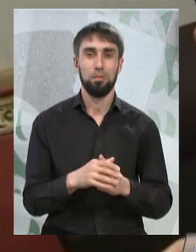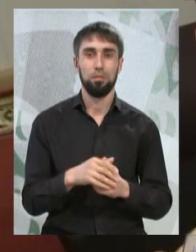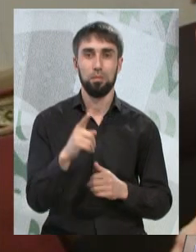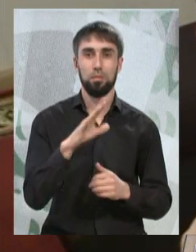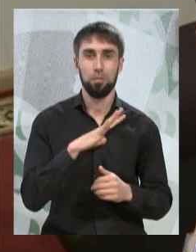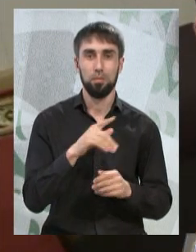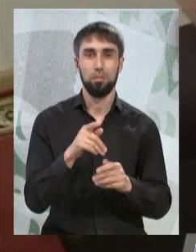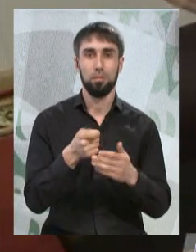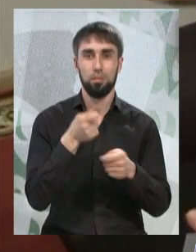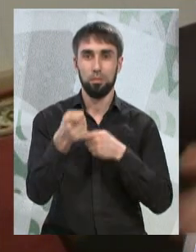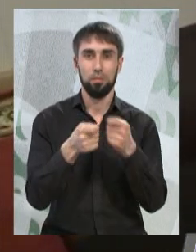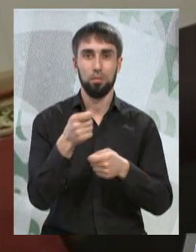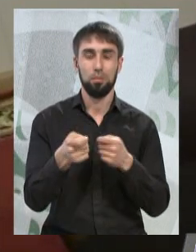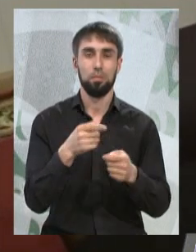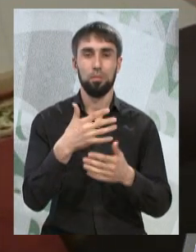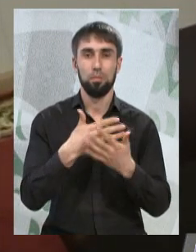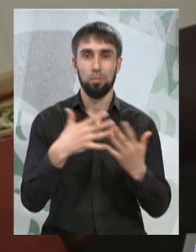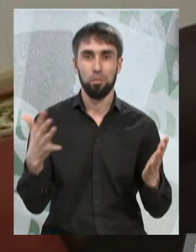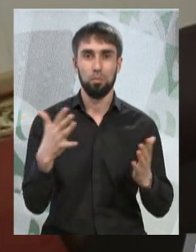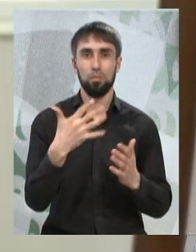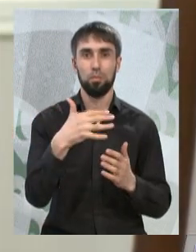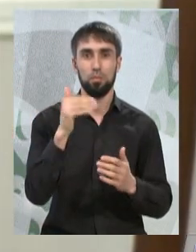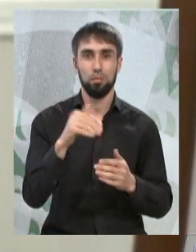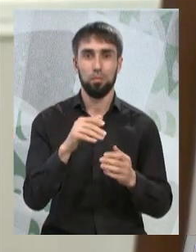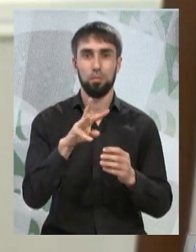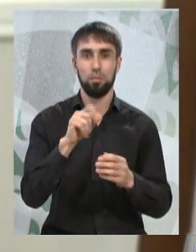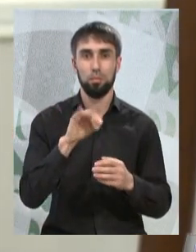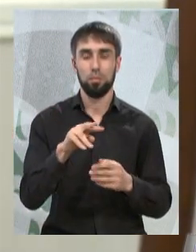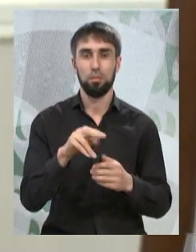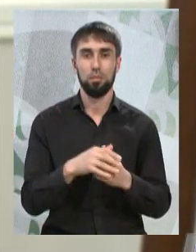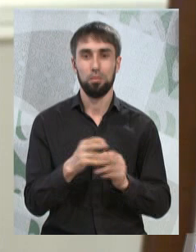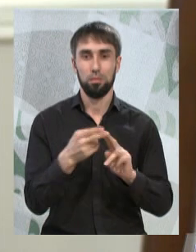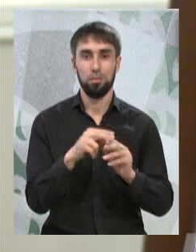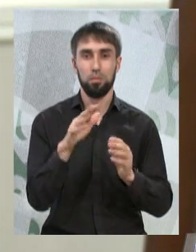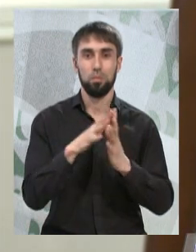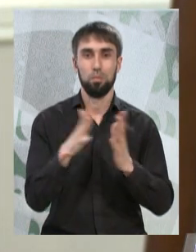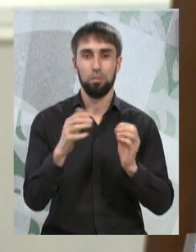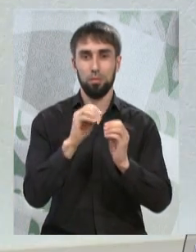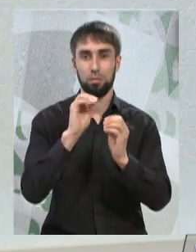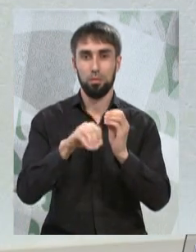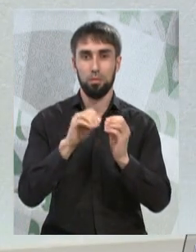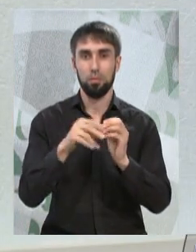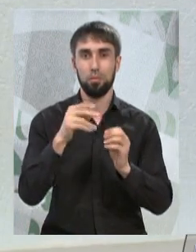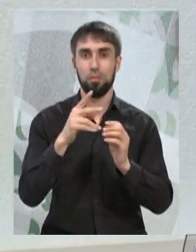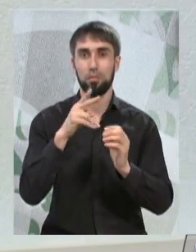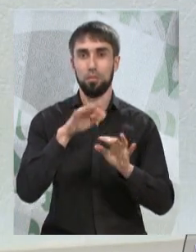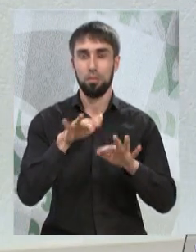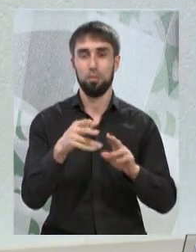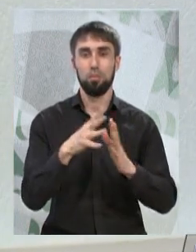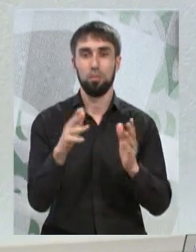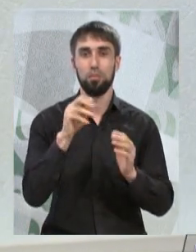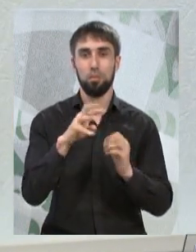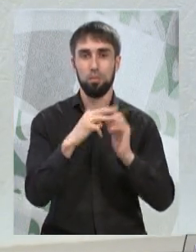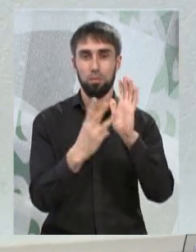более 59 тысяч судебных дел и материалов. Это почти на 10 тысяч дел больше, чем в 2018-м.